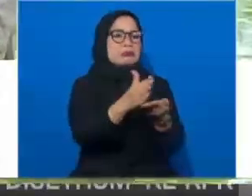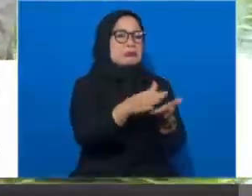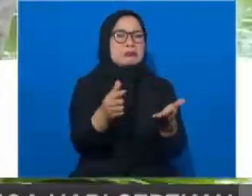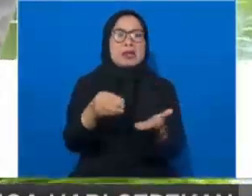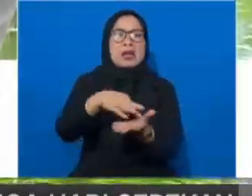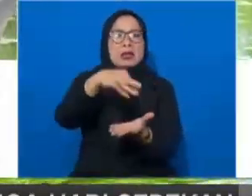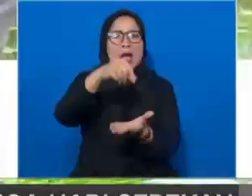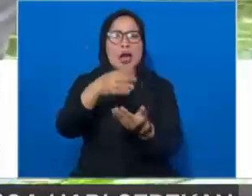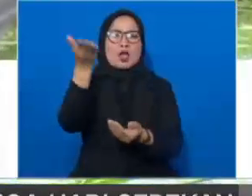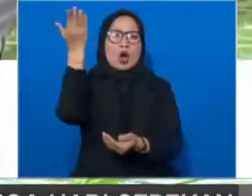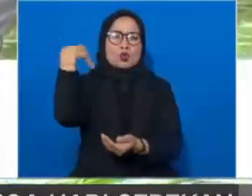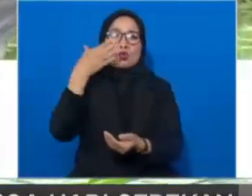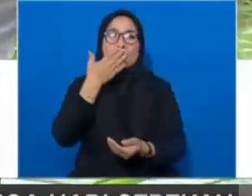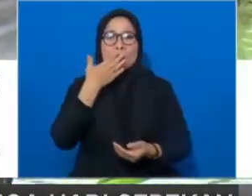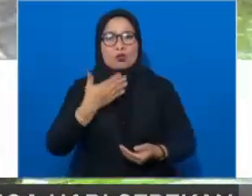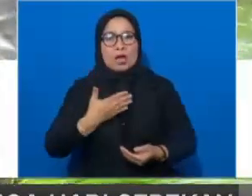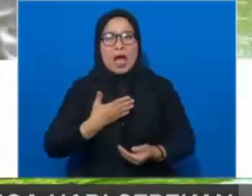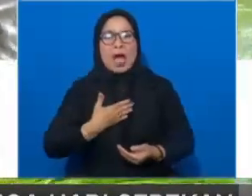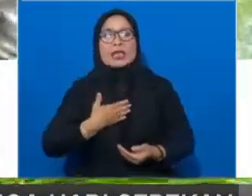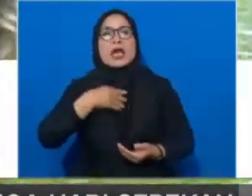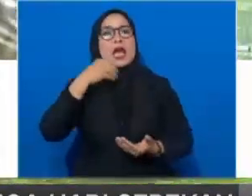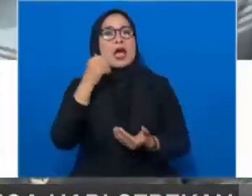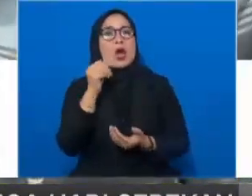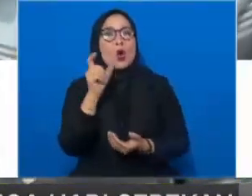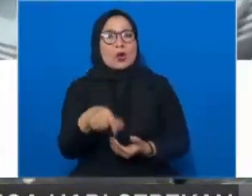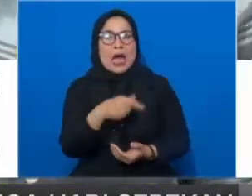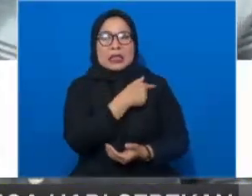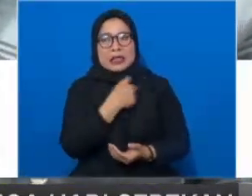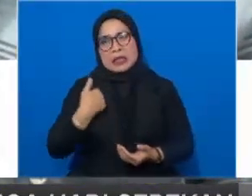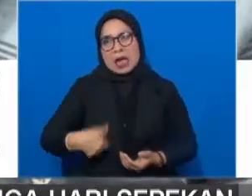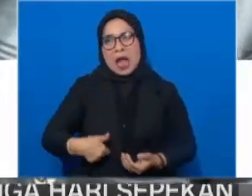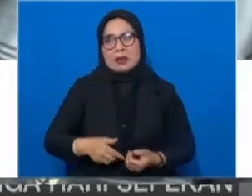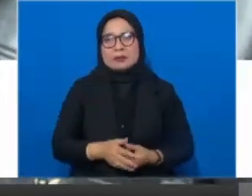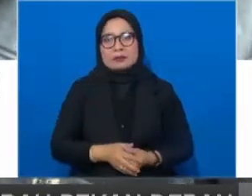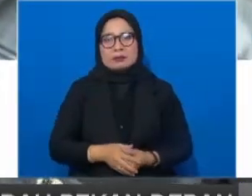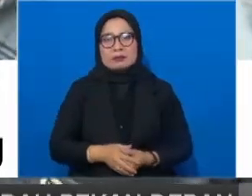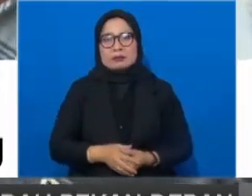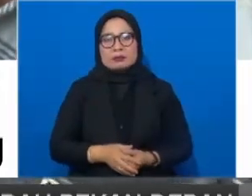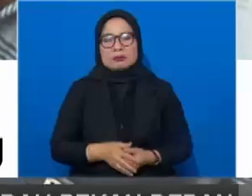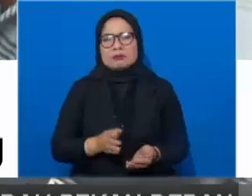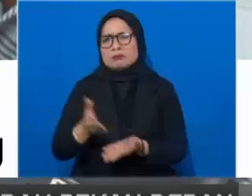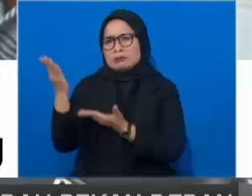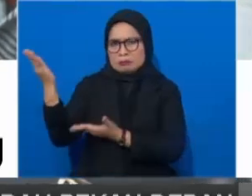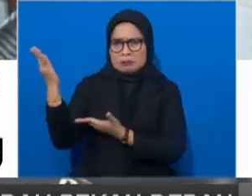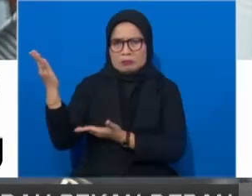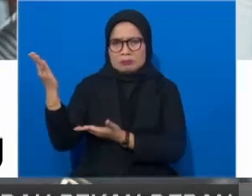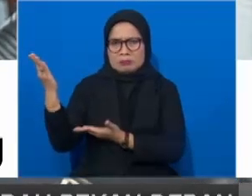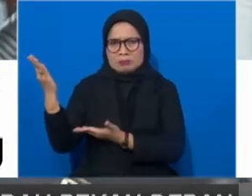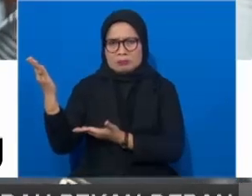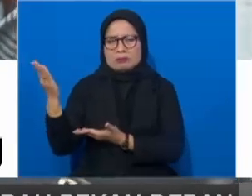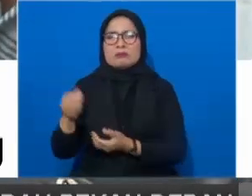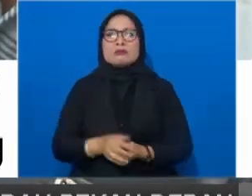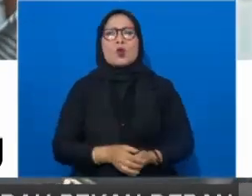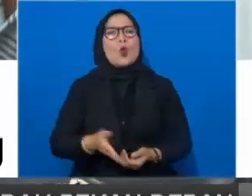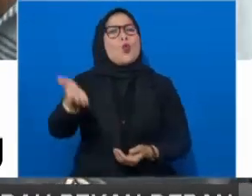awalnya dimiliki oleh warga peranakan Cina Benteng. Iya, ini tinggal ini aja yang tersisa. Dulu itu saya anak belah